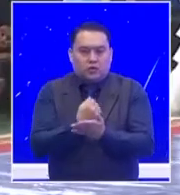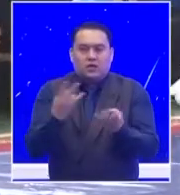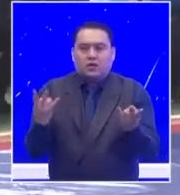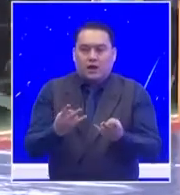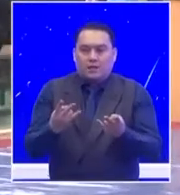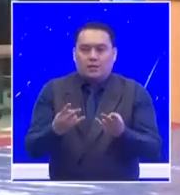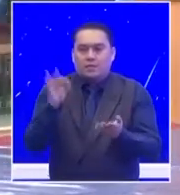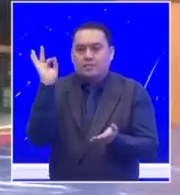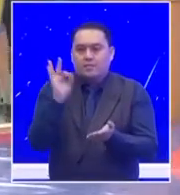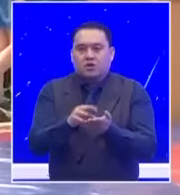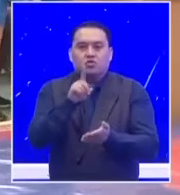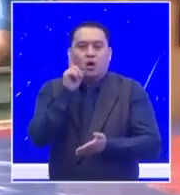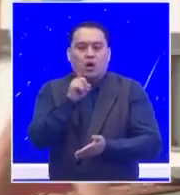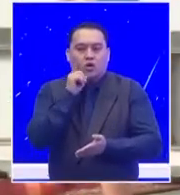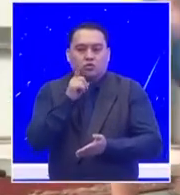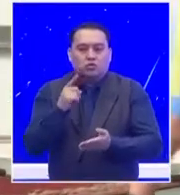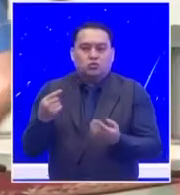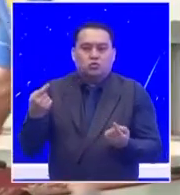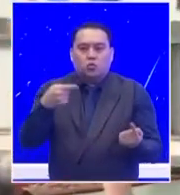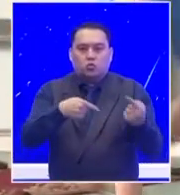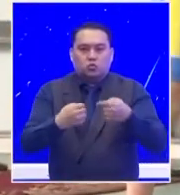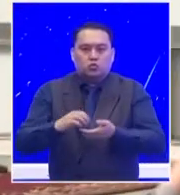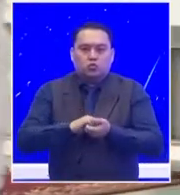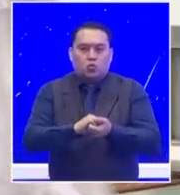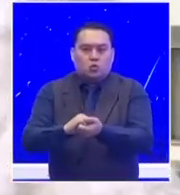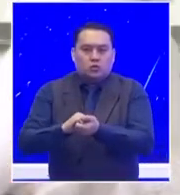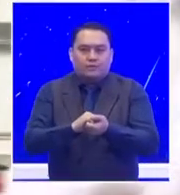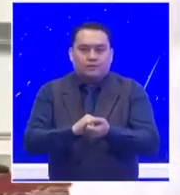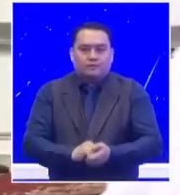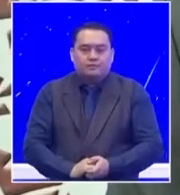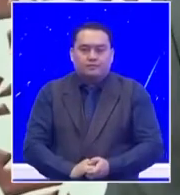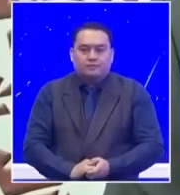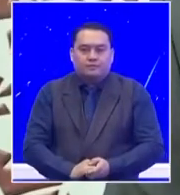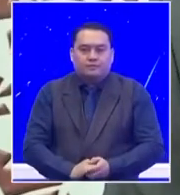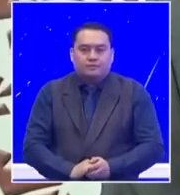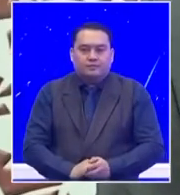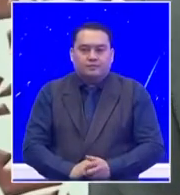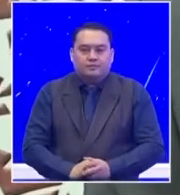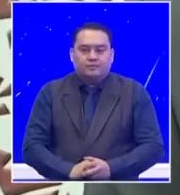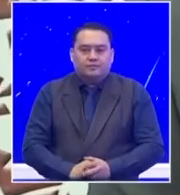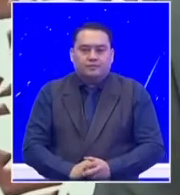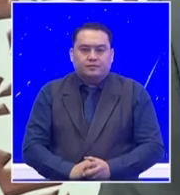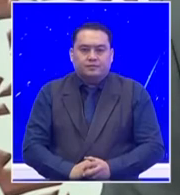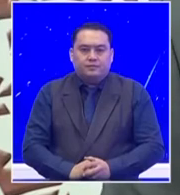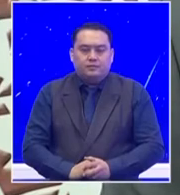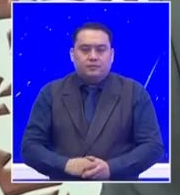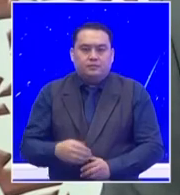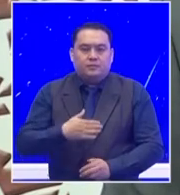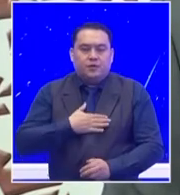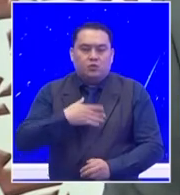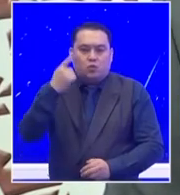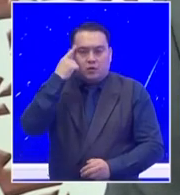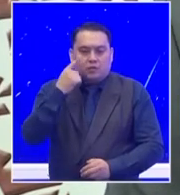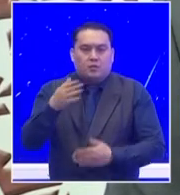Мұндағы негізгі мақсат жас балуандардың өзара достық қарым-қатынасын нығайту дейді ұйымдастырушылар. Енді осыннан біз ойлап отырмыз, алдымызда